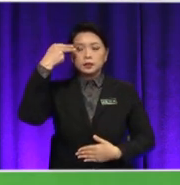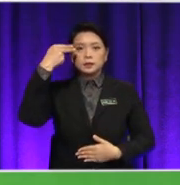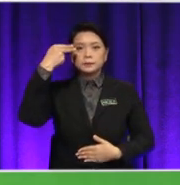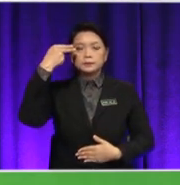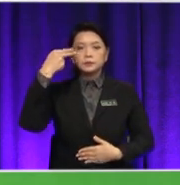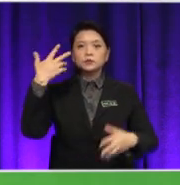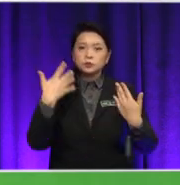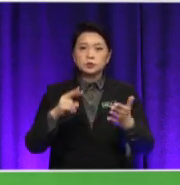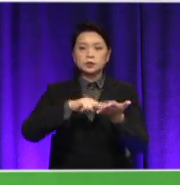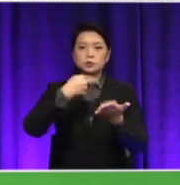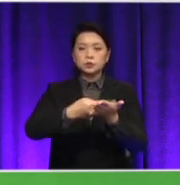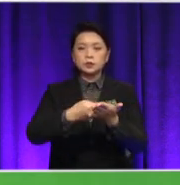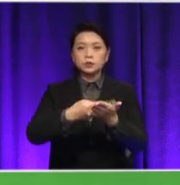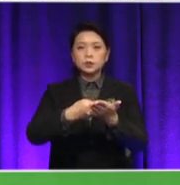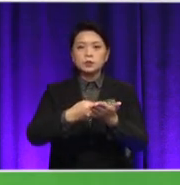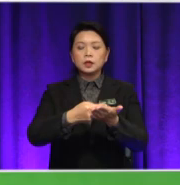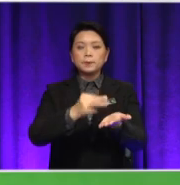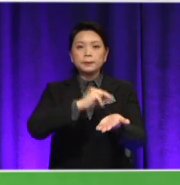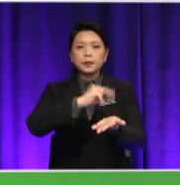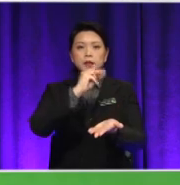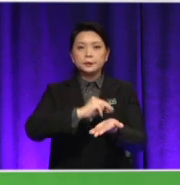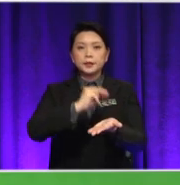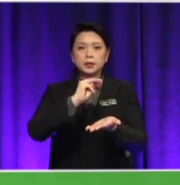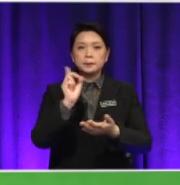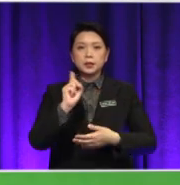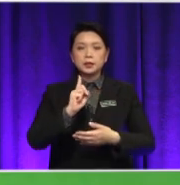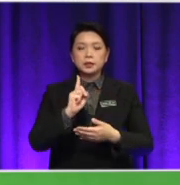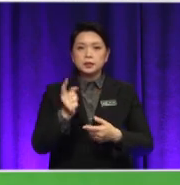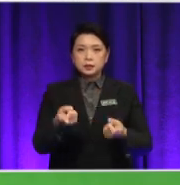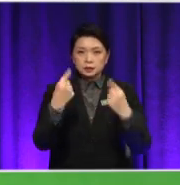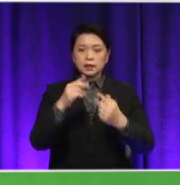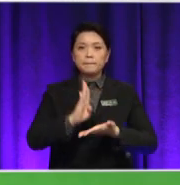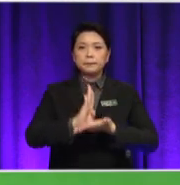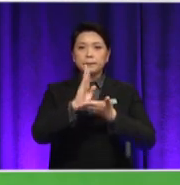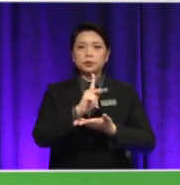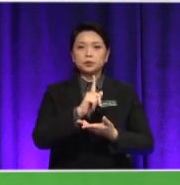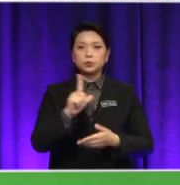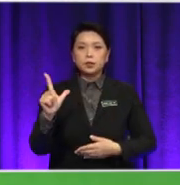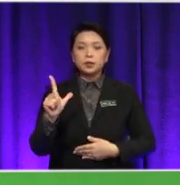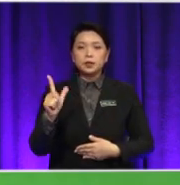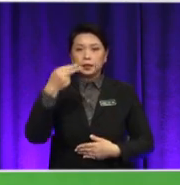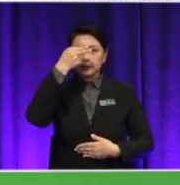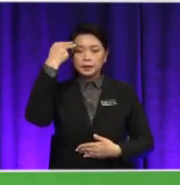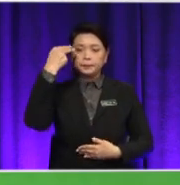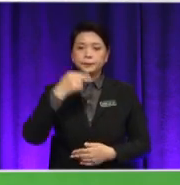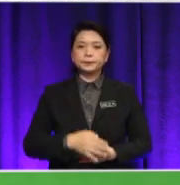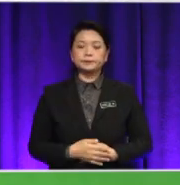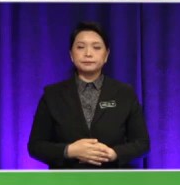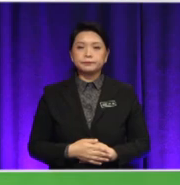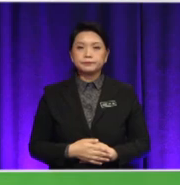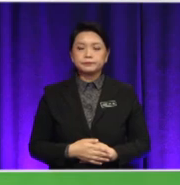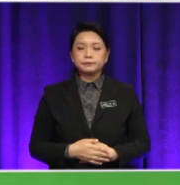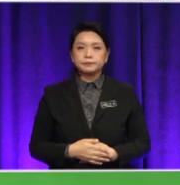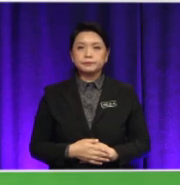Hakim? Medik, mana medik? Bantu Hakim, bantulah Hakim. Mana medik, mana medik? Ah, adakah ini